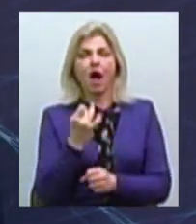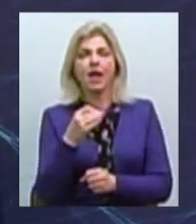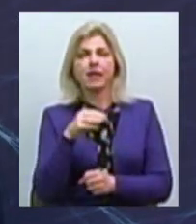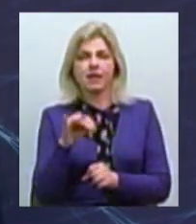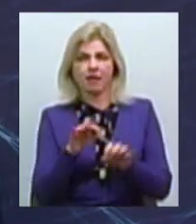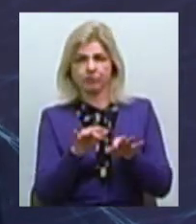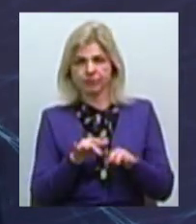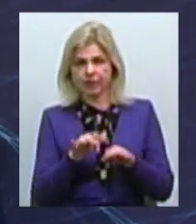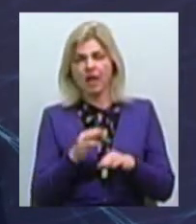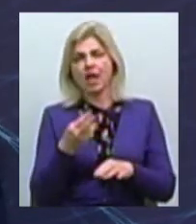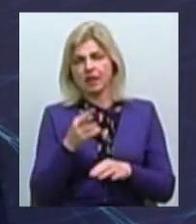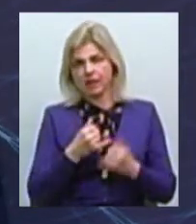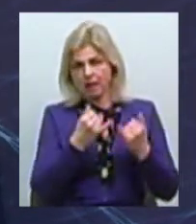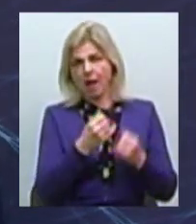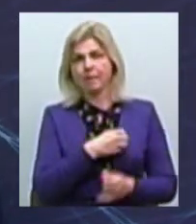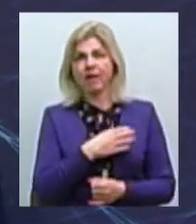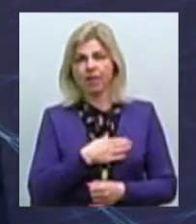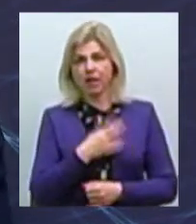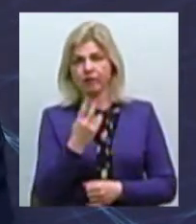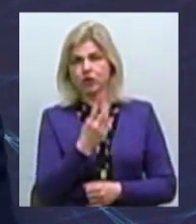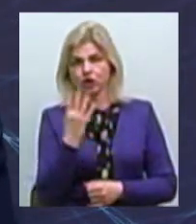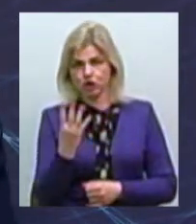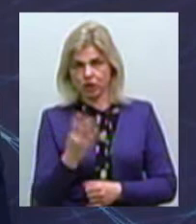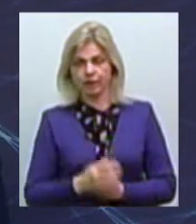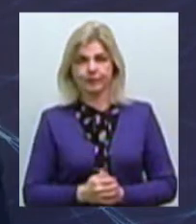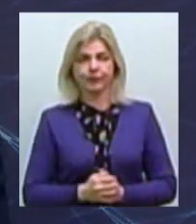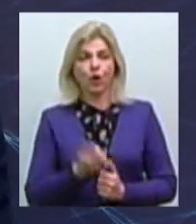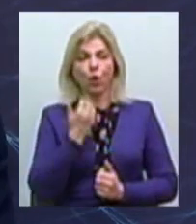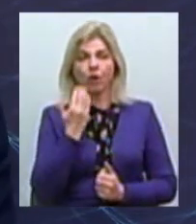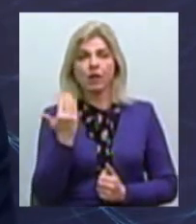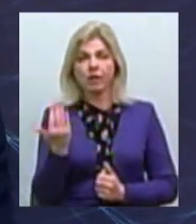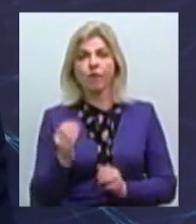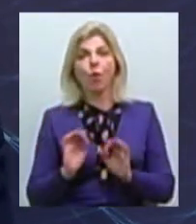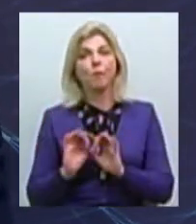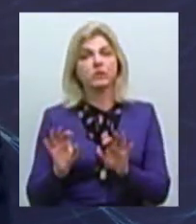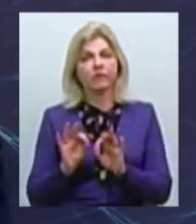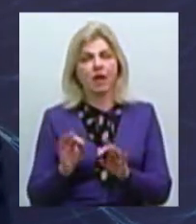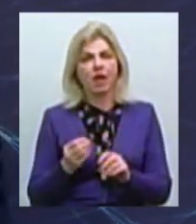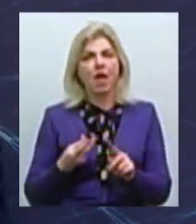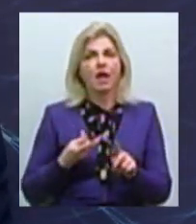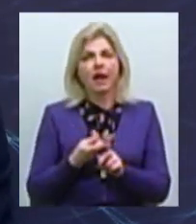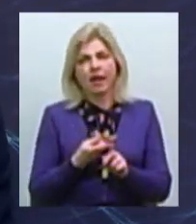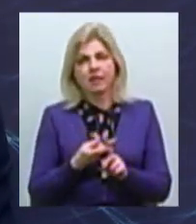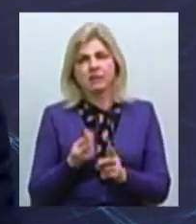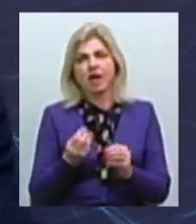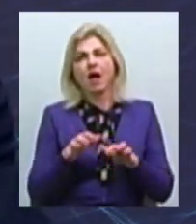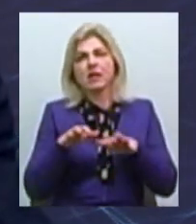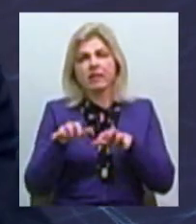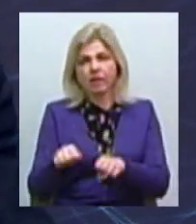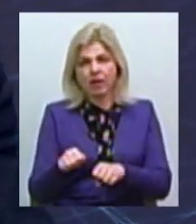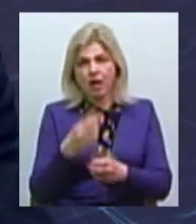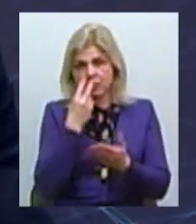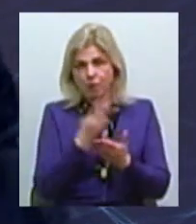время ты тот приват24 который когда его посвятили в тему рейдерство и когда он посмотрел на нашей